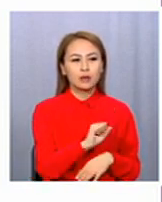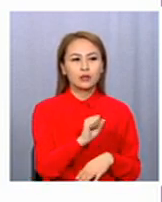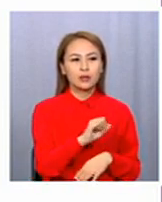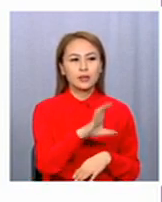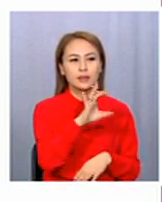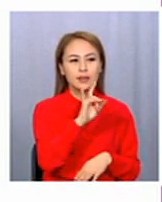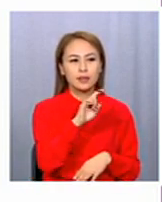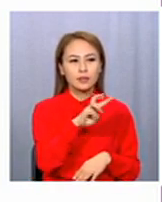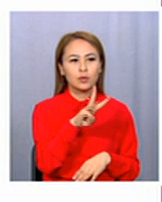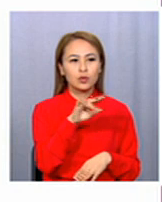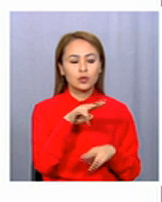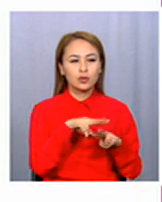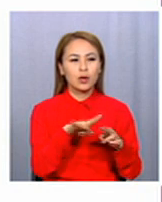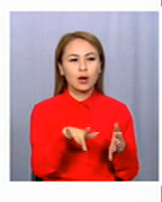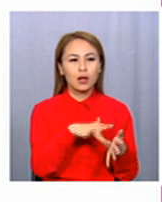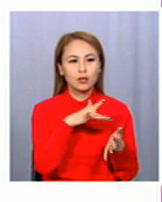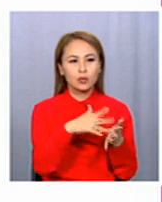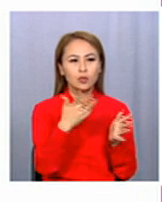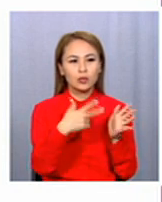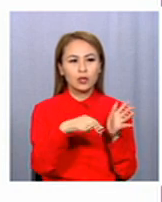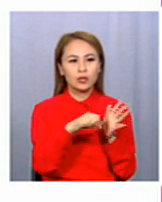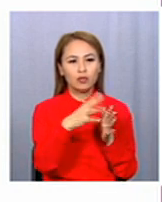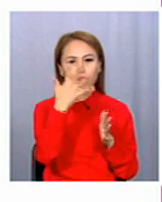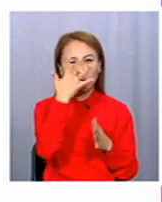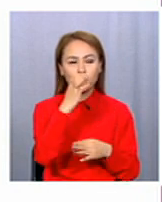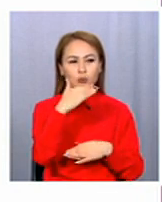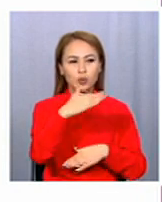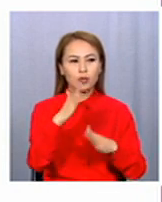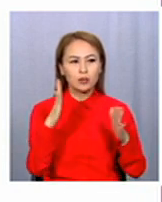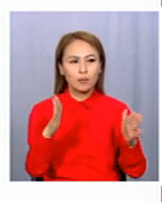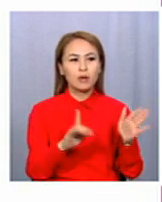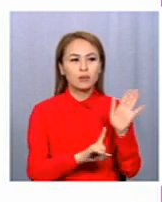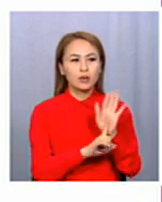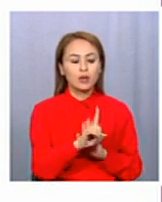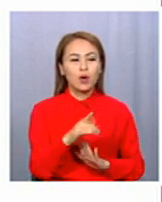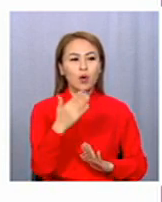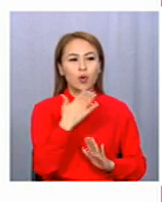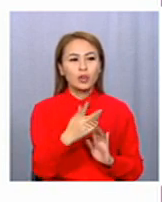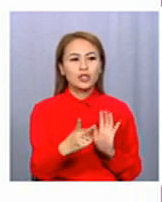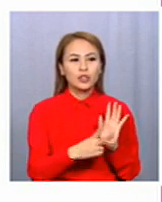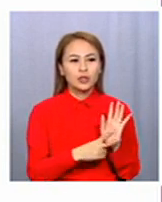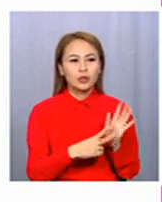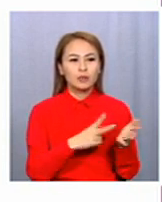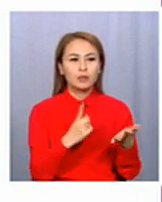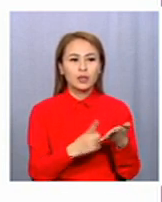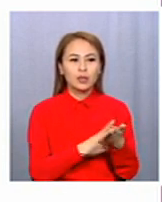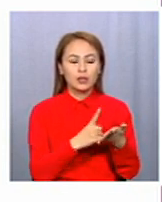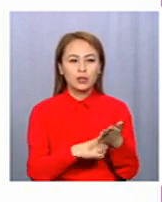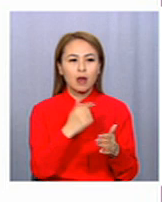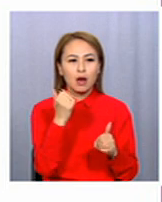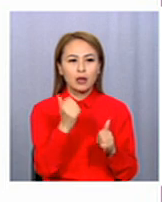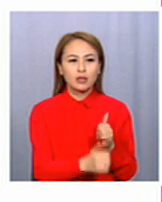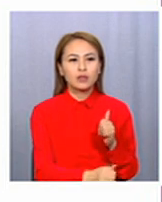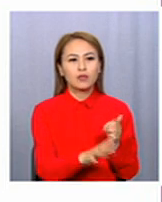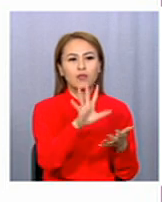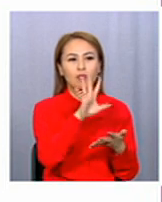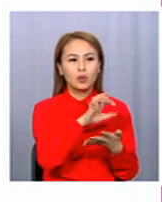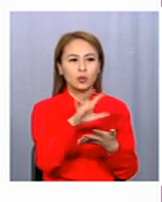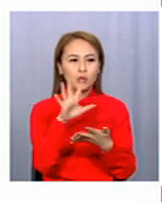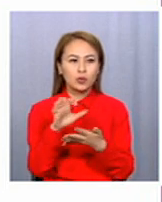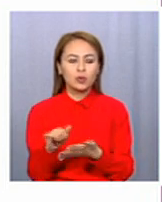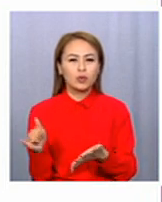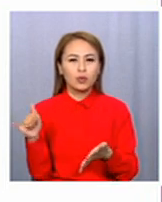Сырым Нұрсұлтан қаласының 36 фотосуретін басып шығарды. ол жеті беттің әр қайсысына